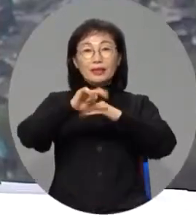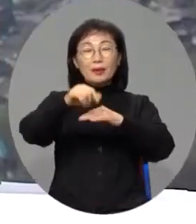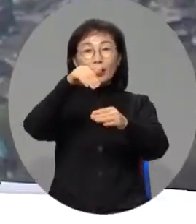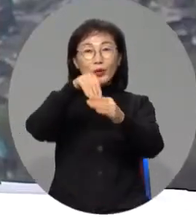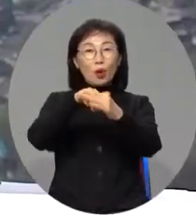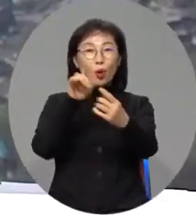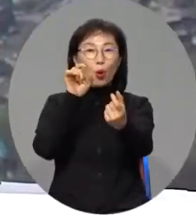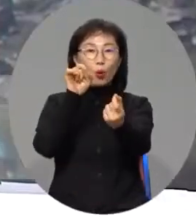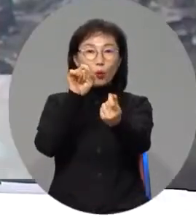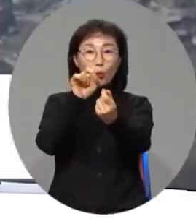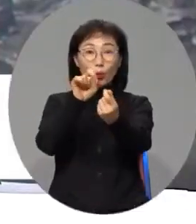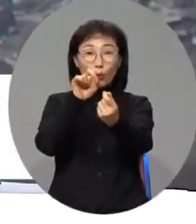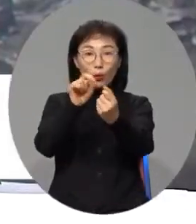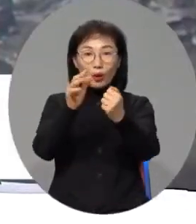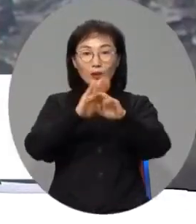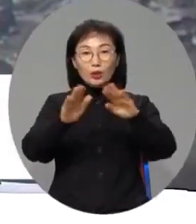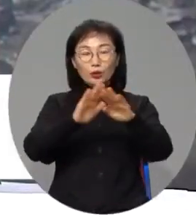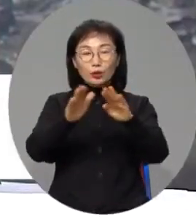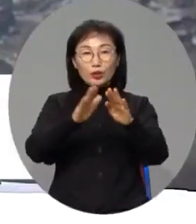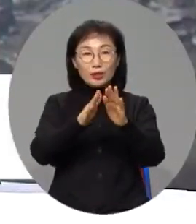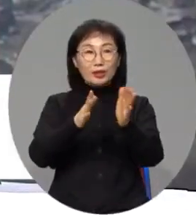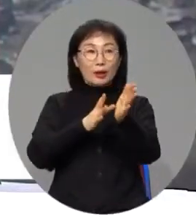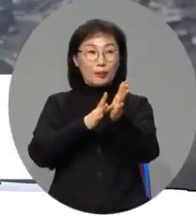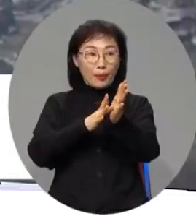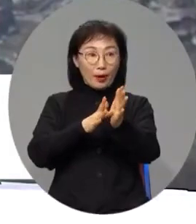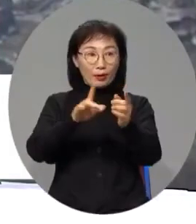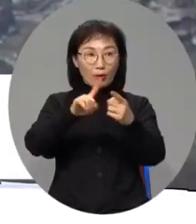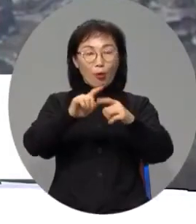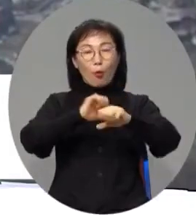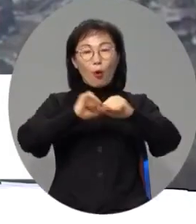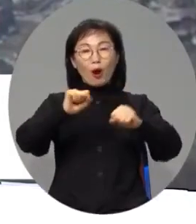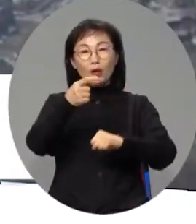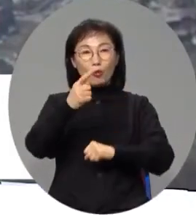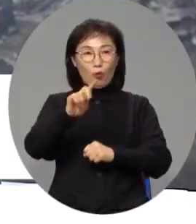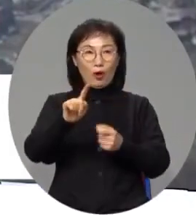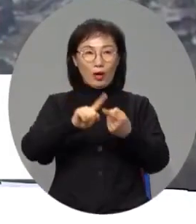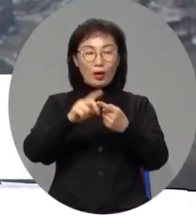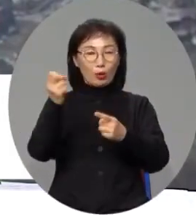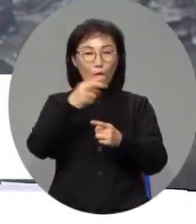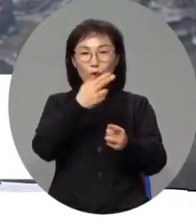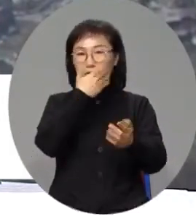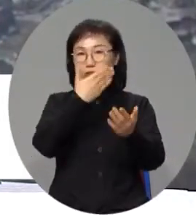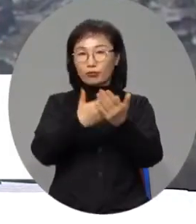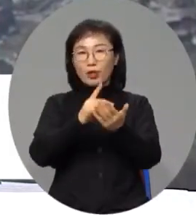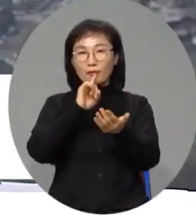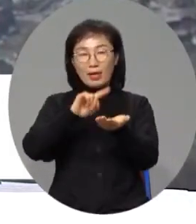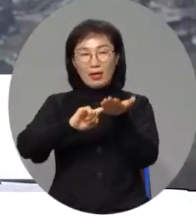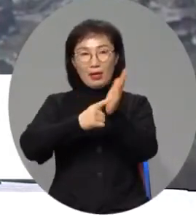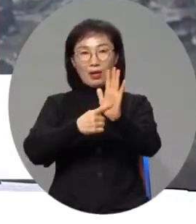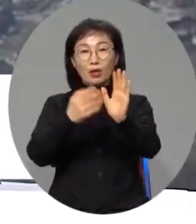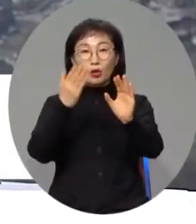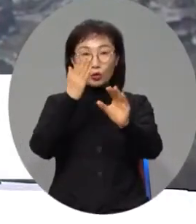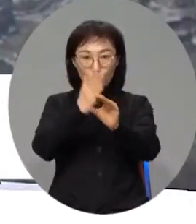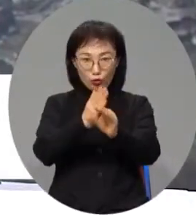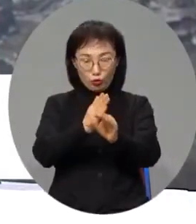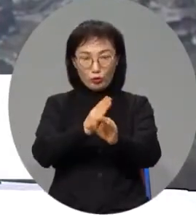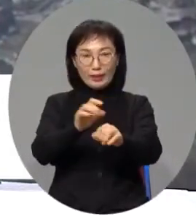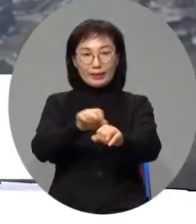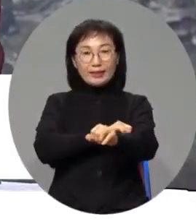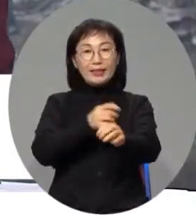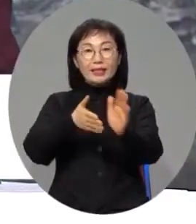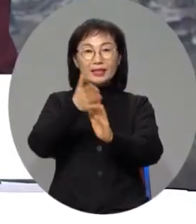지방선거를 앞두고 전주시 광역화가 또다시 쟁점으로 떠오르고 있습니다. 특례시가 좌절된 가운데